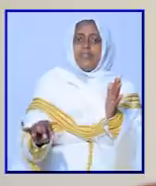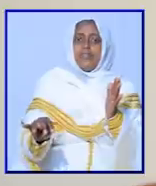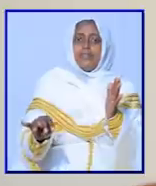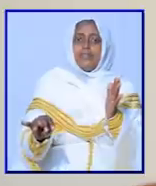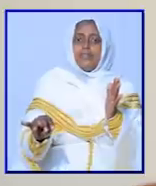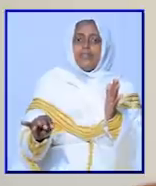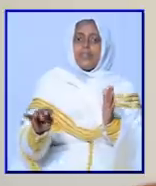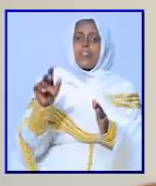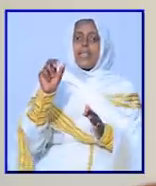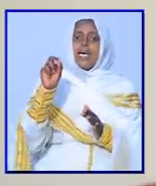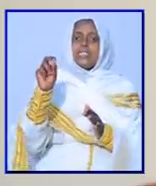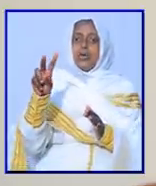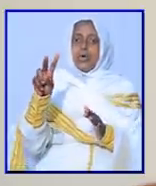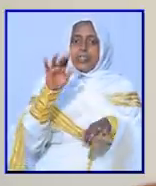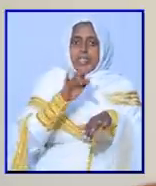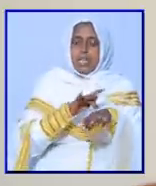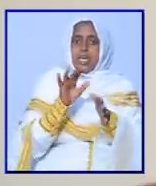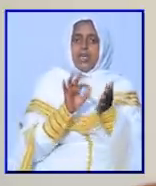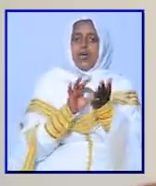ምዕራፍ